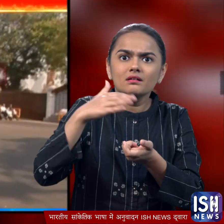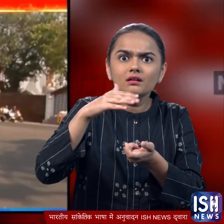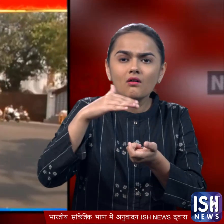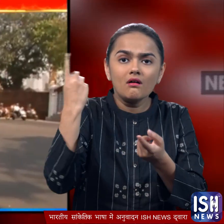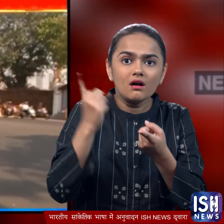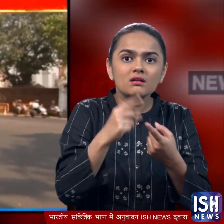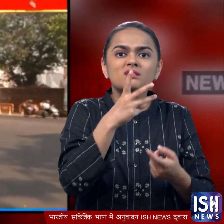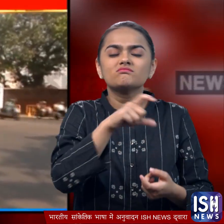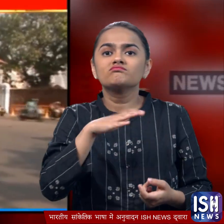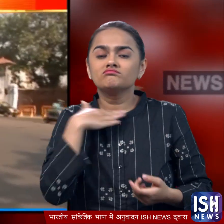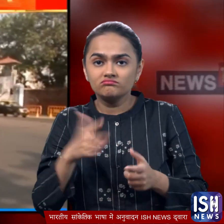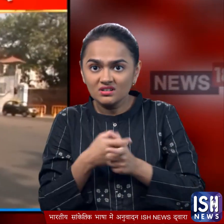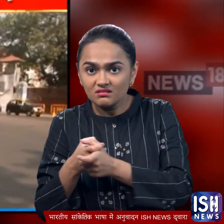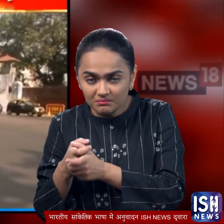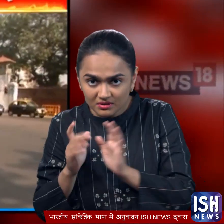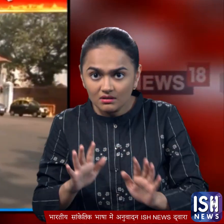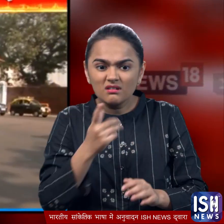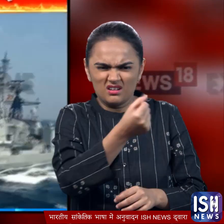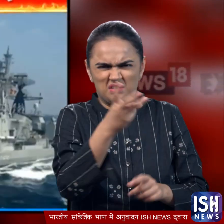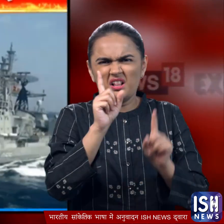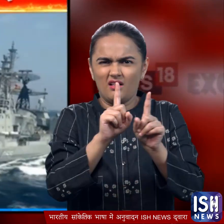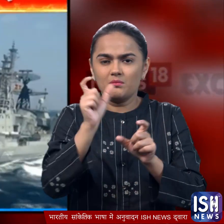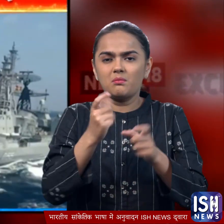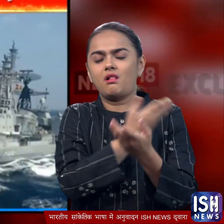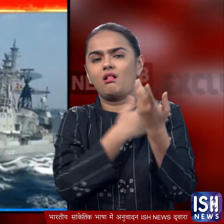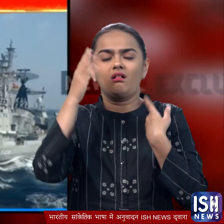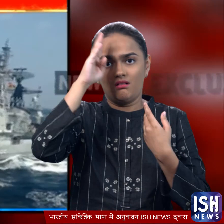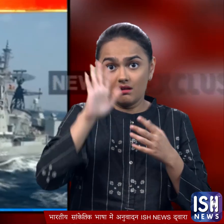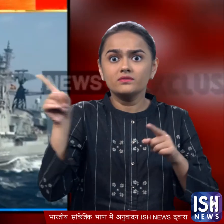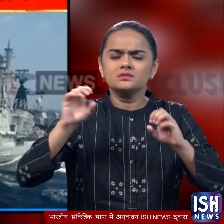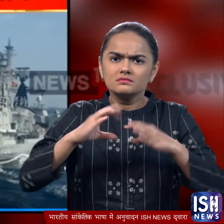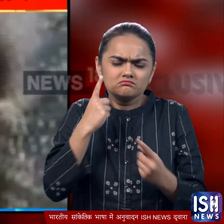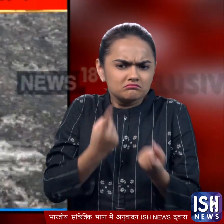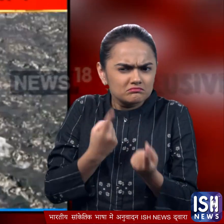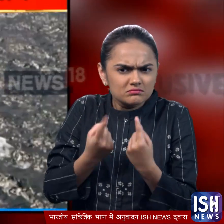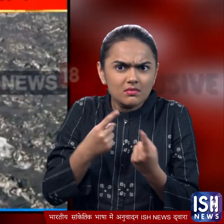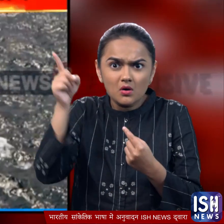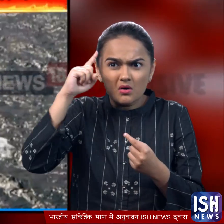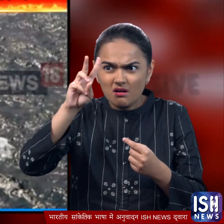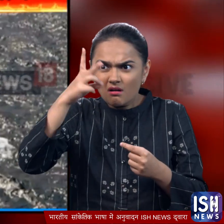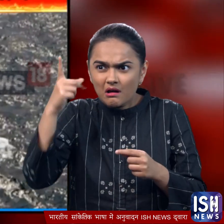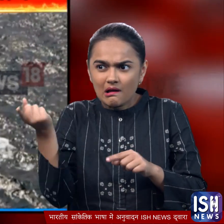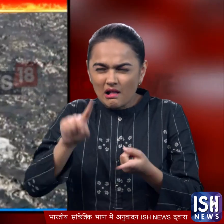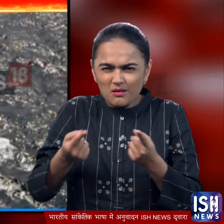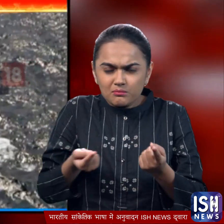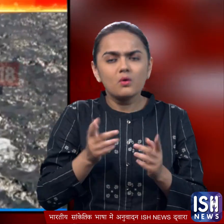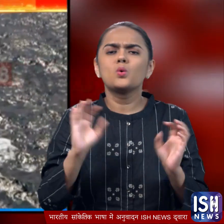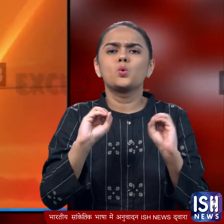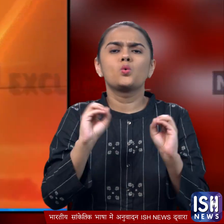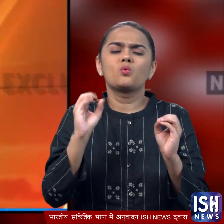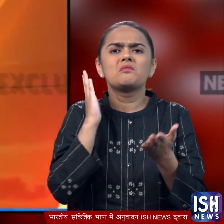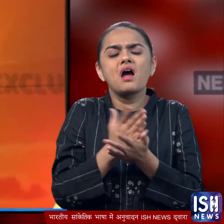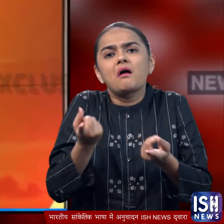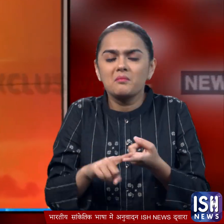वजह से 3 सेलर की मौत हो चुकी है, 11 सेलर पूरी से घायल हैं। शुरुआती जांच के बाद नौसेना ने इस हादसे के पीछे कोई साजिश होने से इनकार कर दिया,